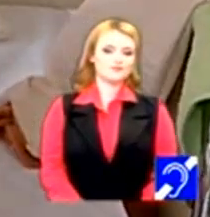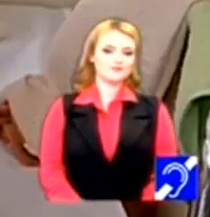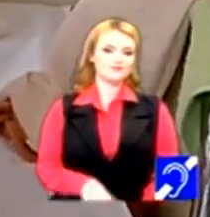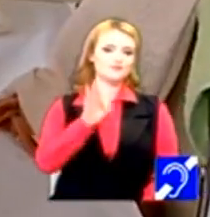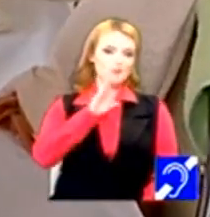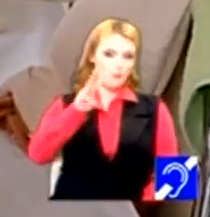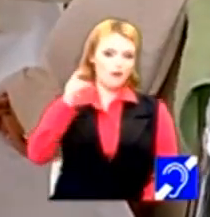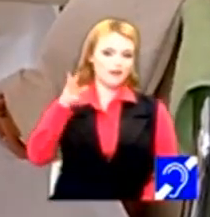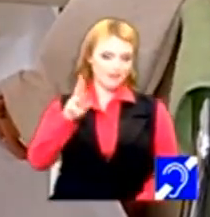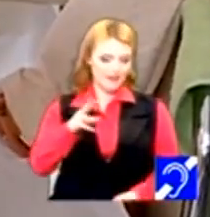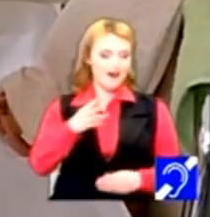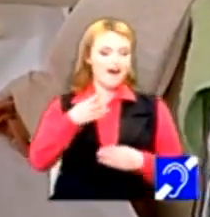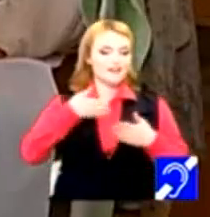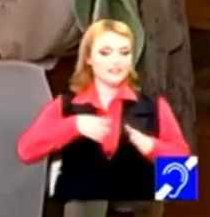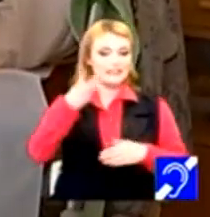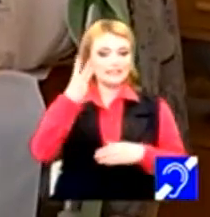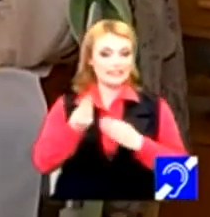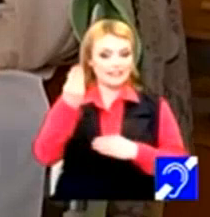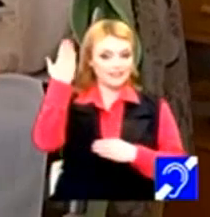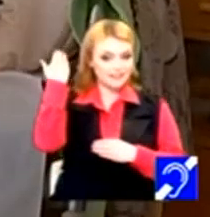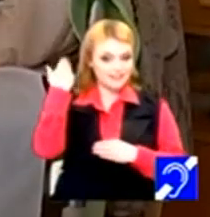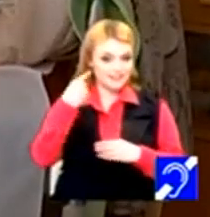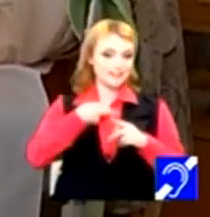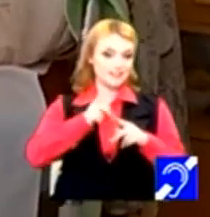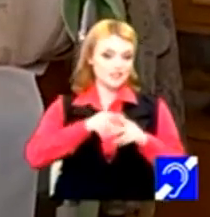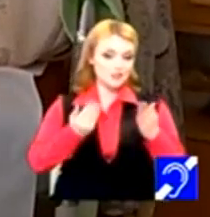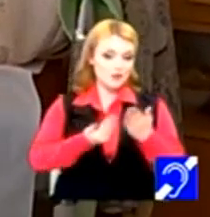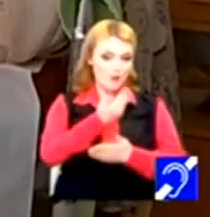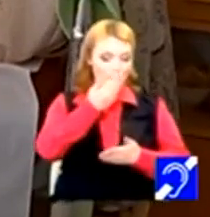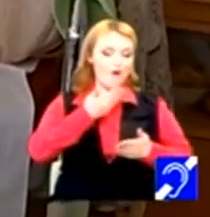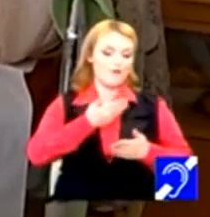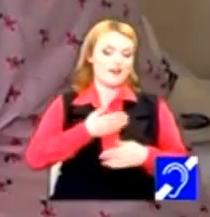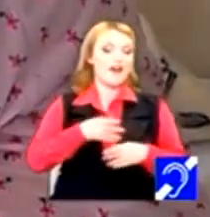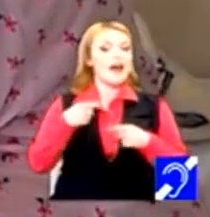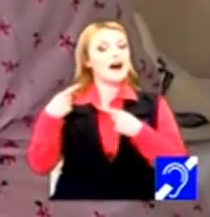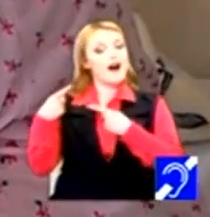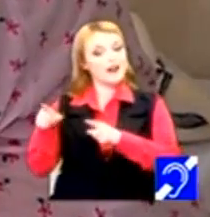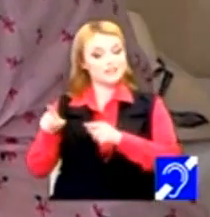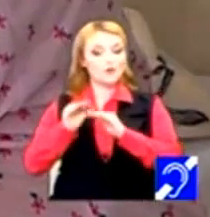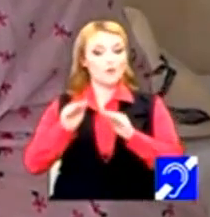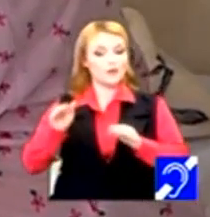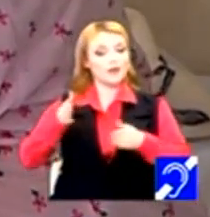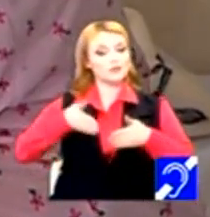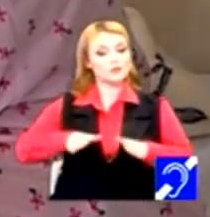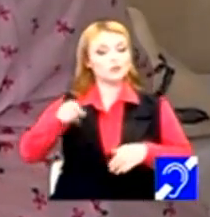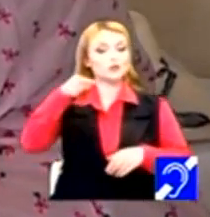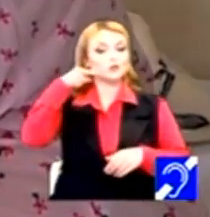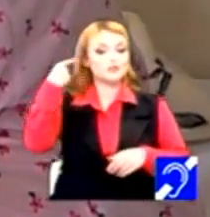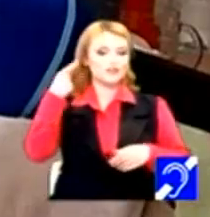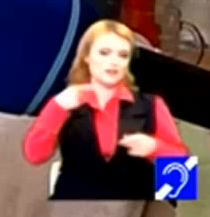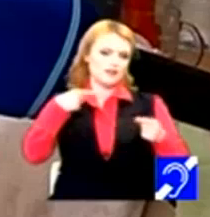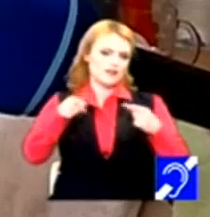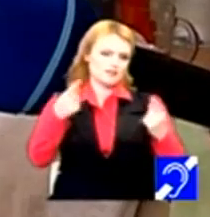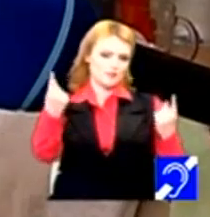Maria a născut acum 3 zile în secția recent renovată. Ceilalți 2 copii i-a adus pe lume în Rusia și spune că diferențele sunt